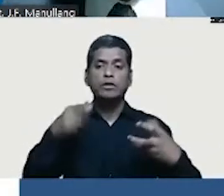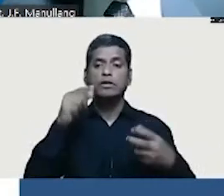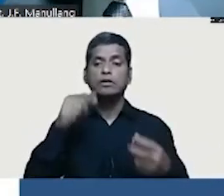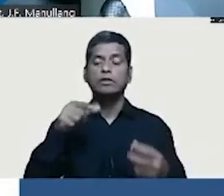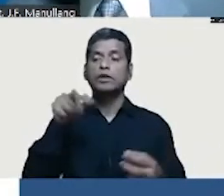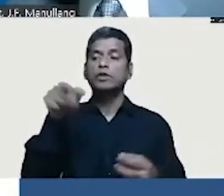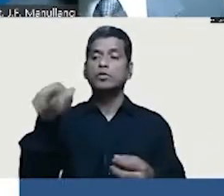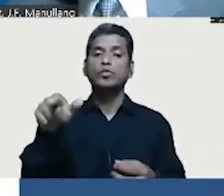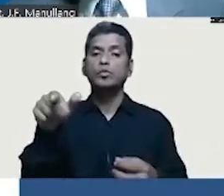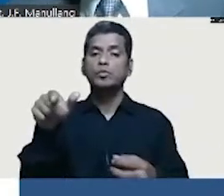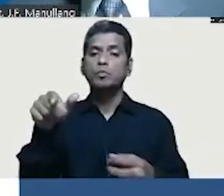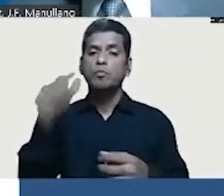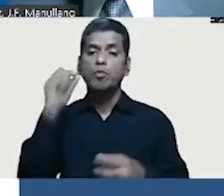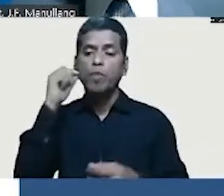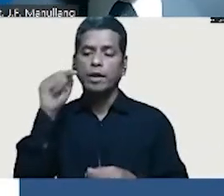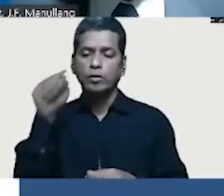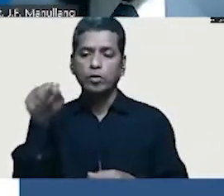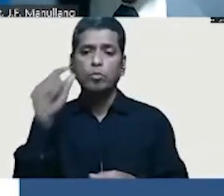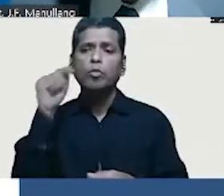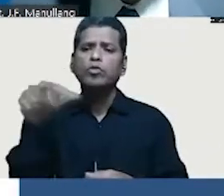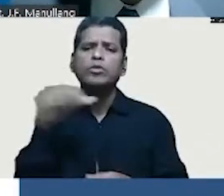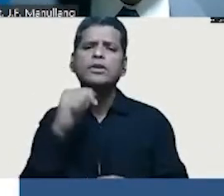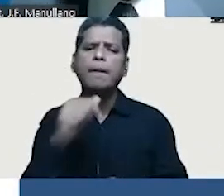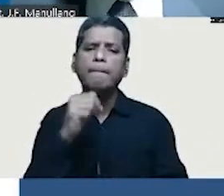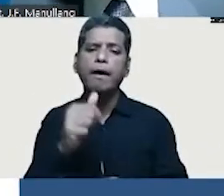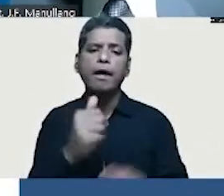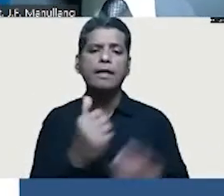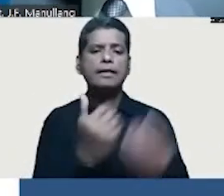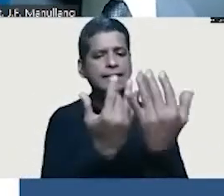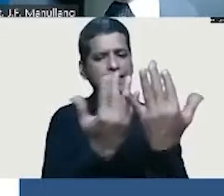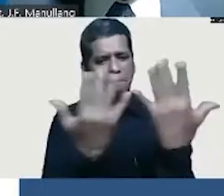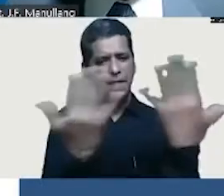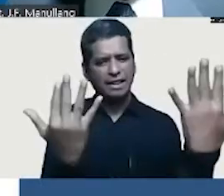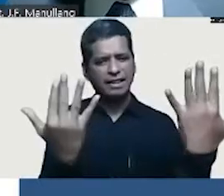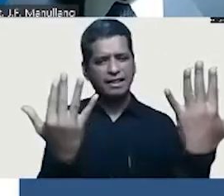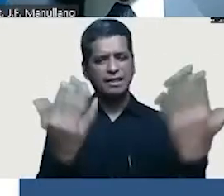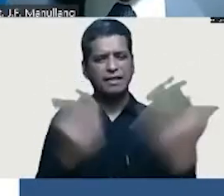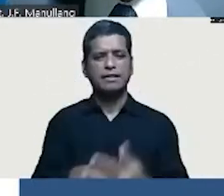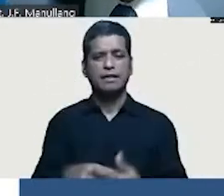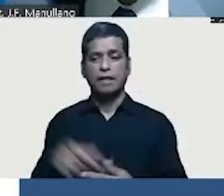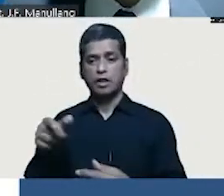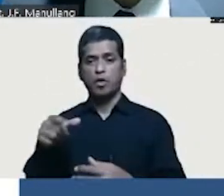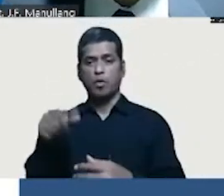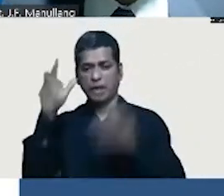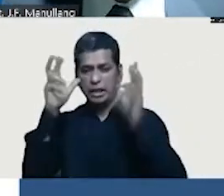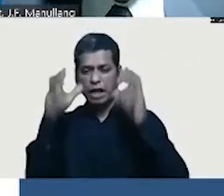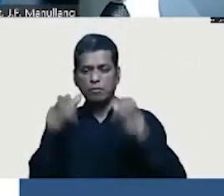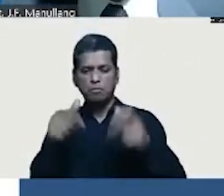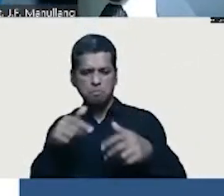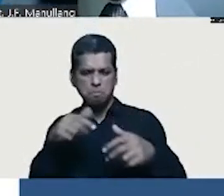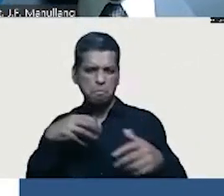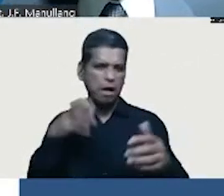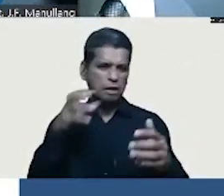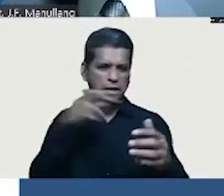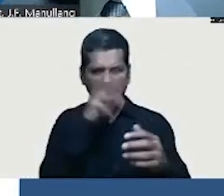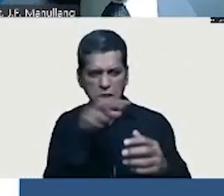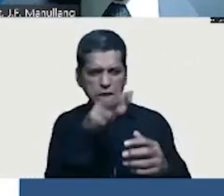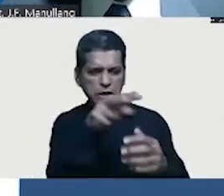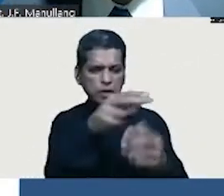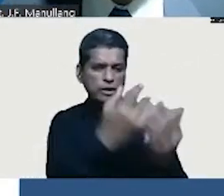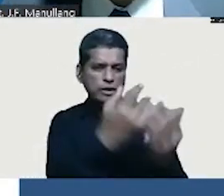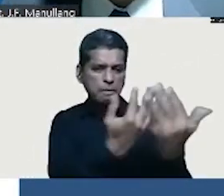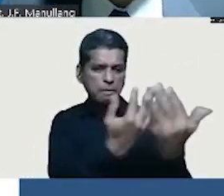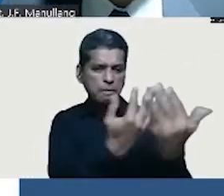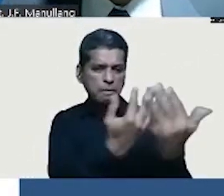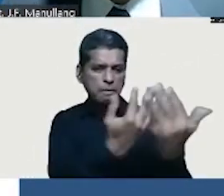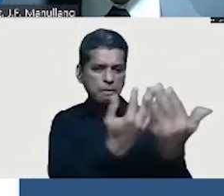umat Tuhan ada dua perempuan di dalam Kitab Wahyu satu jemaat Tuhan satu juga Jemaat iblis atau babi besar Ibu dari